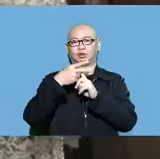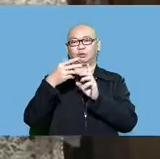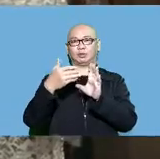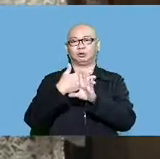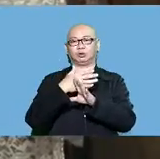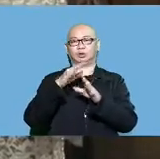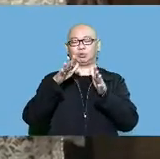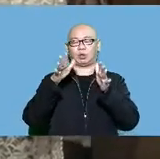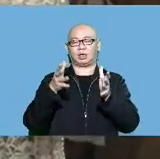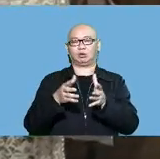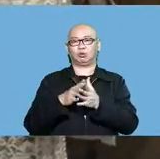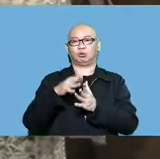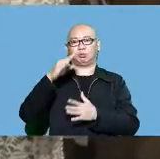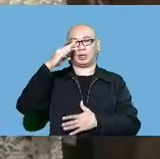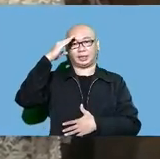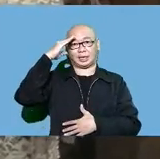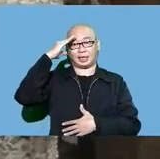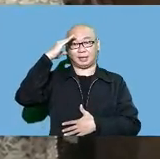upacara.